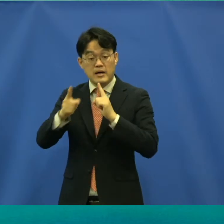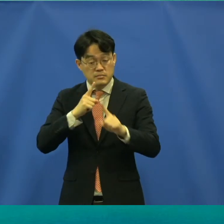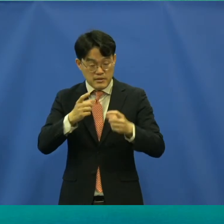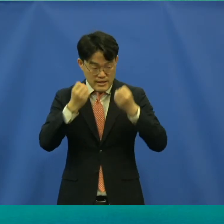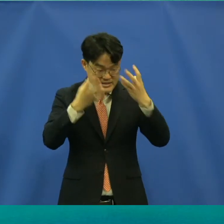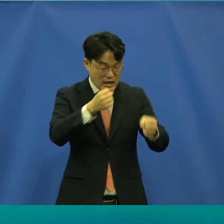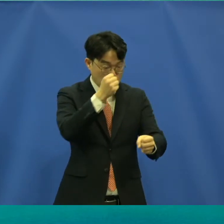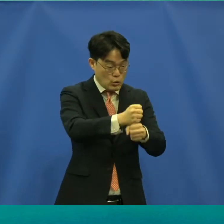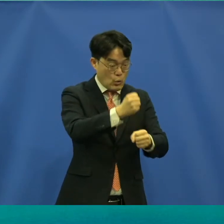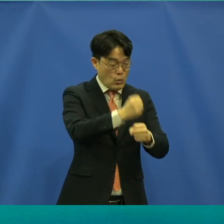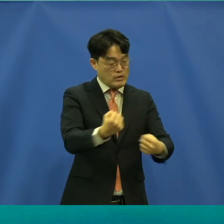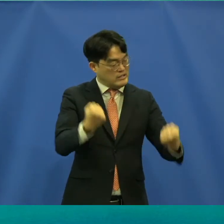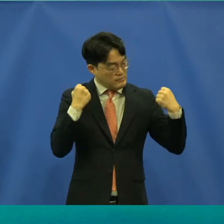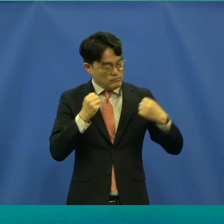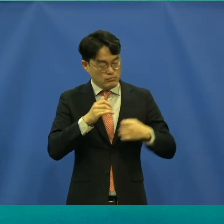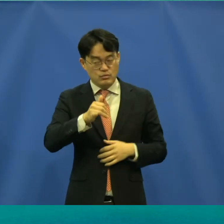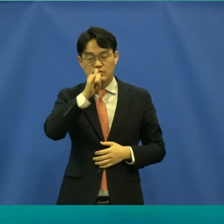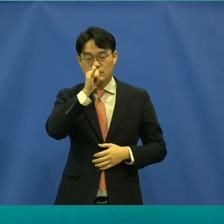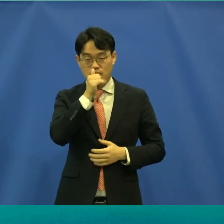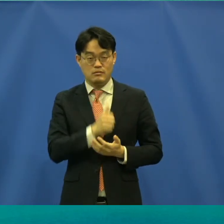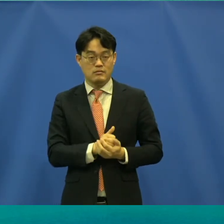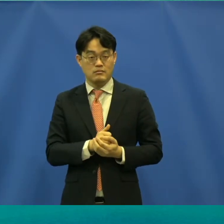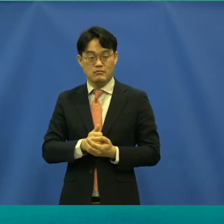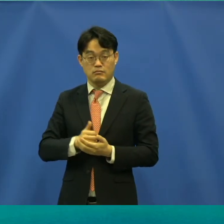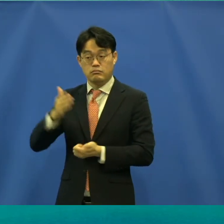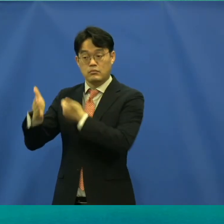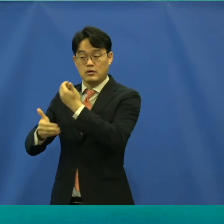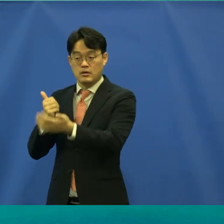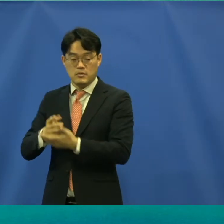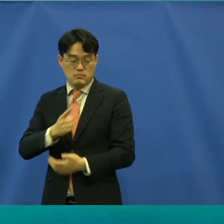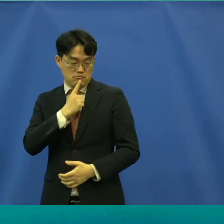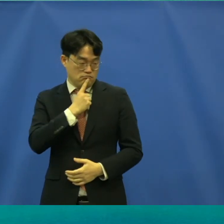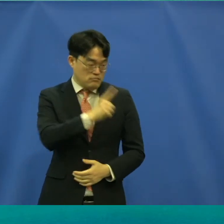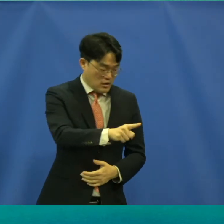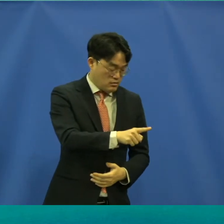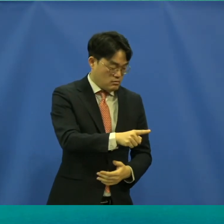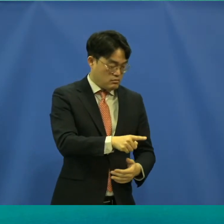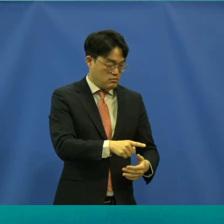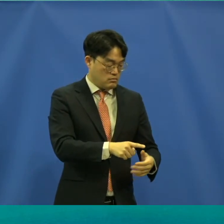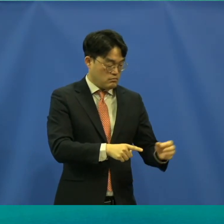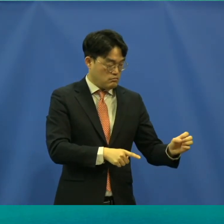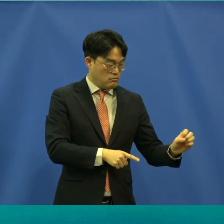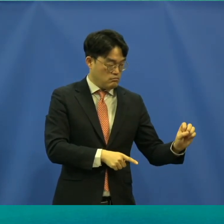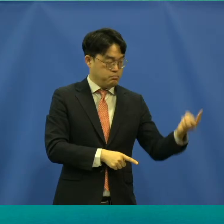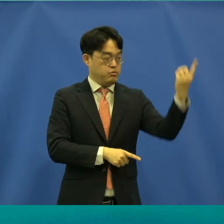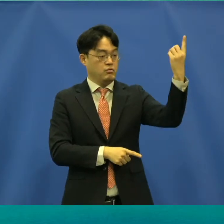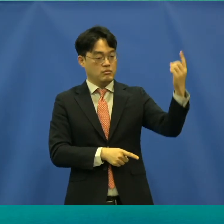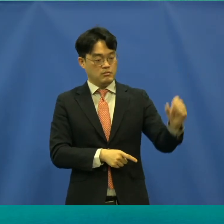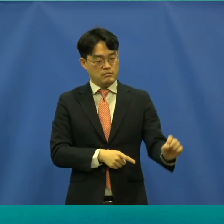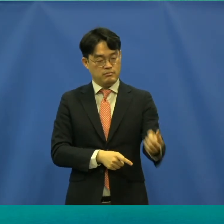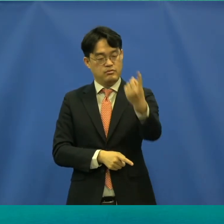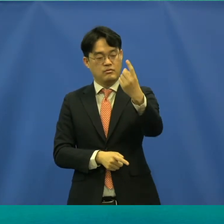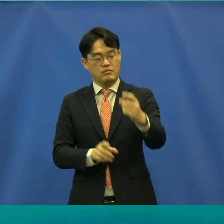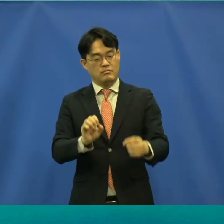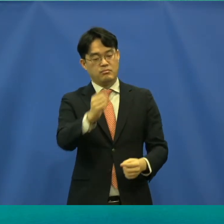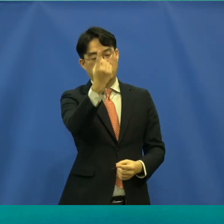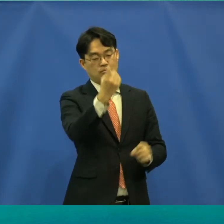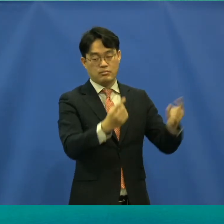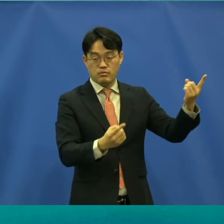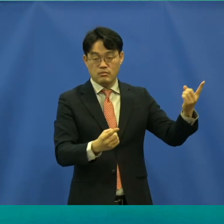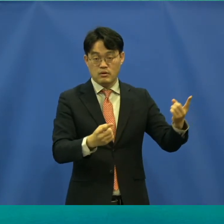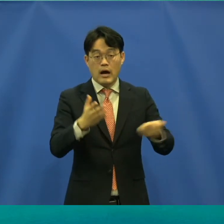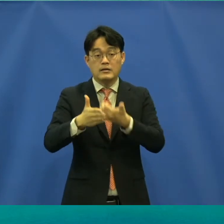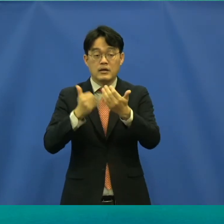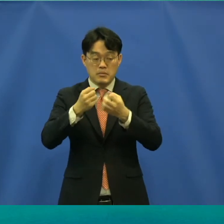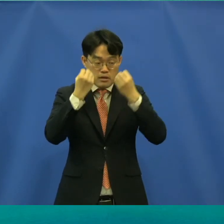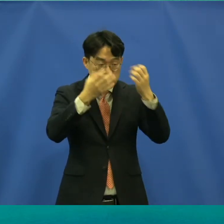여호와께서 말씀하시되 하면 그 말씀이 그대로 현실이 되는 겁니다. 말씀으로 세상을 창조하셨습니다.